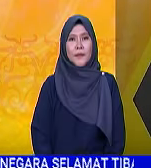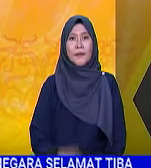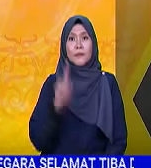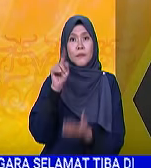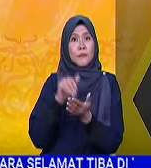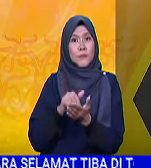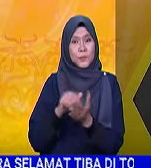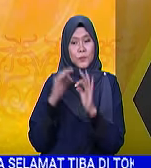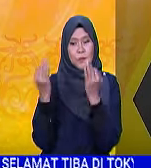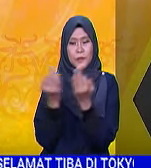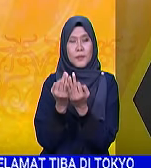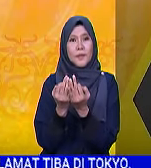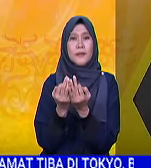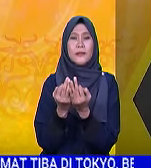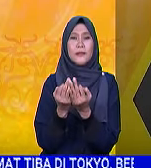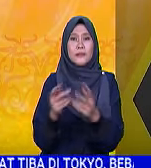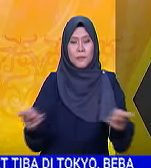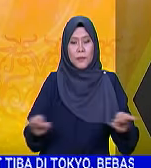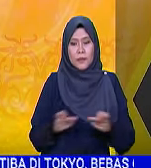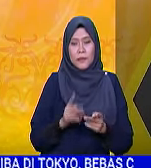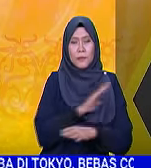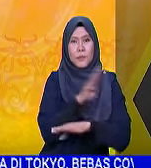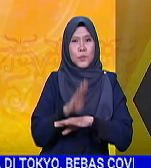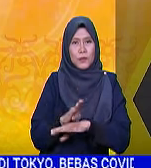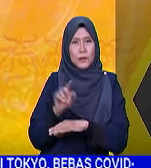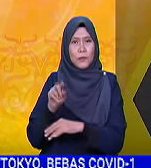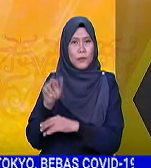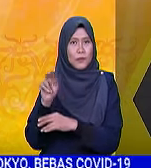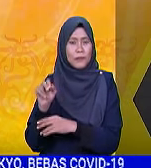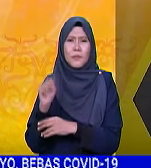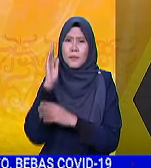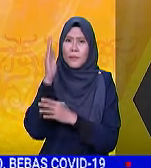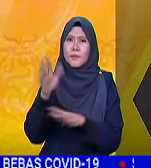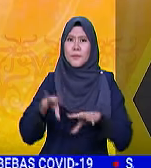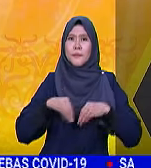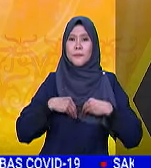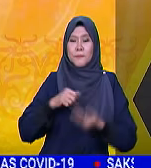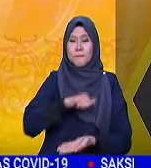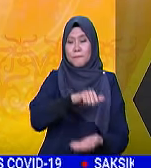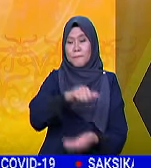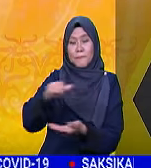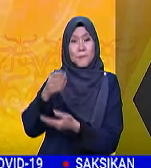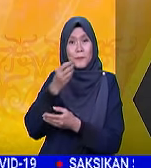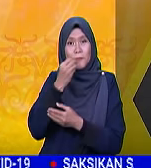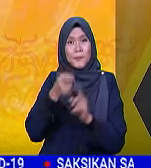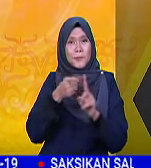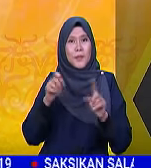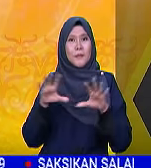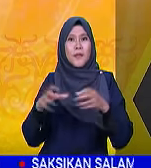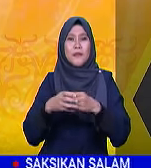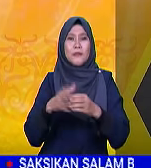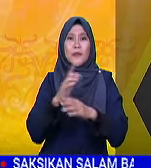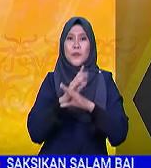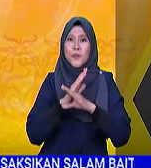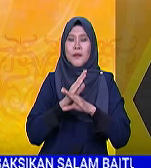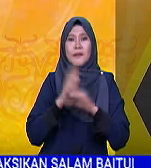Seribu ketua isi rumah KIR di kawasan Bukit Goram akan mula menerima bantuan bakul makanan daripada bantuan pakej